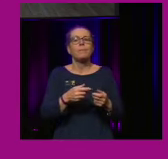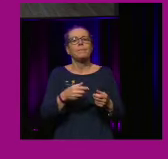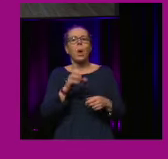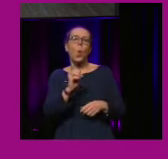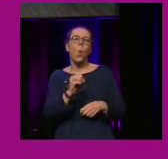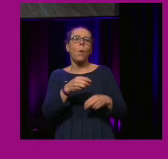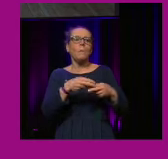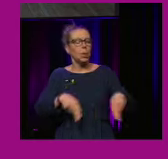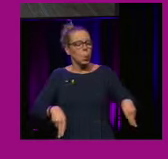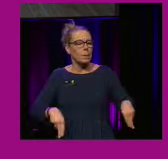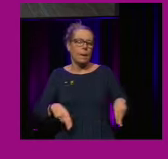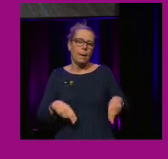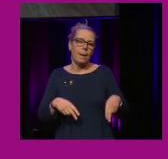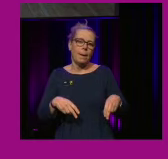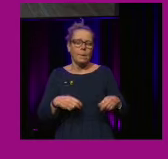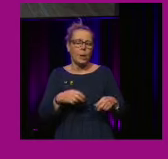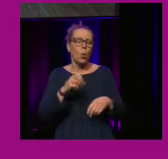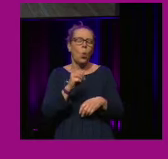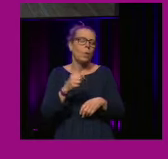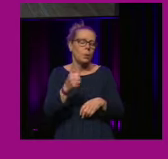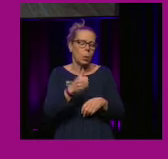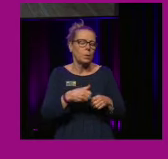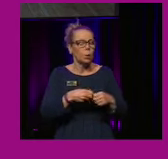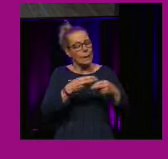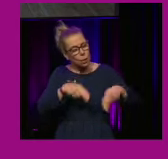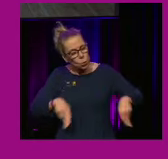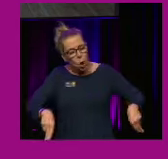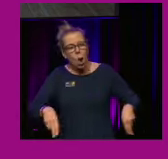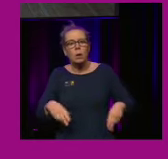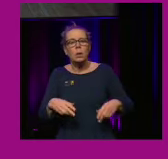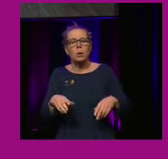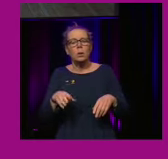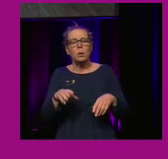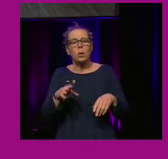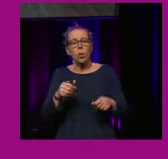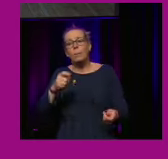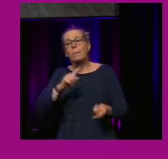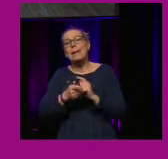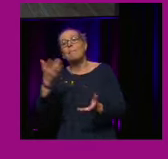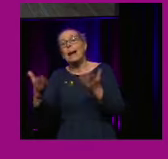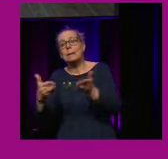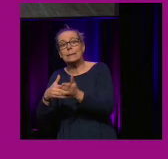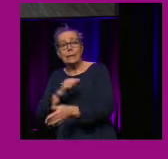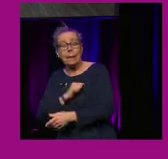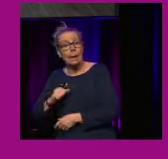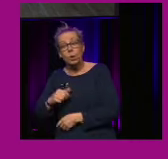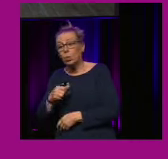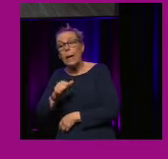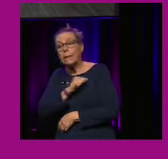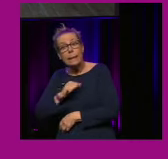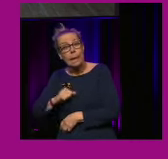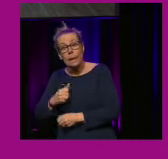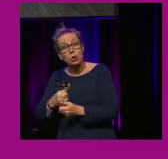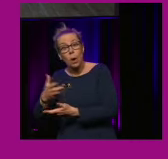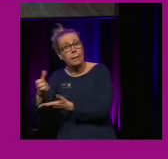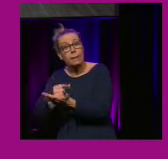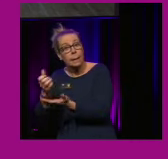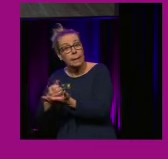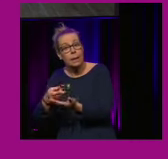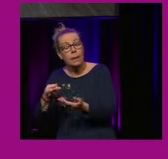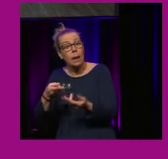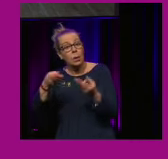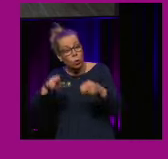vara garant för oberoendet i relation till regeringen för domarna, då bör det väl inte vara regeringen som tillsätter